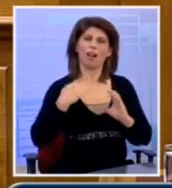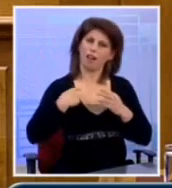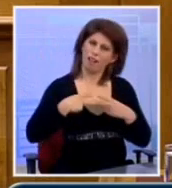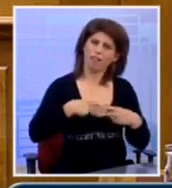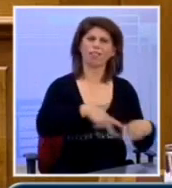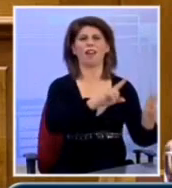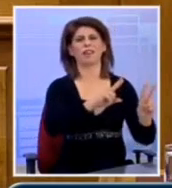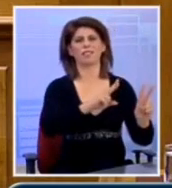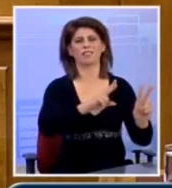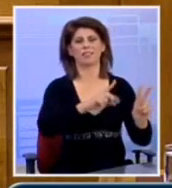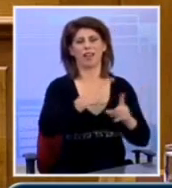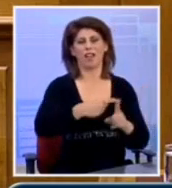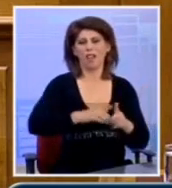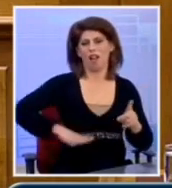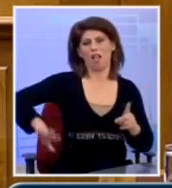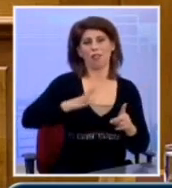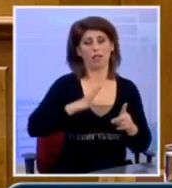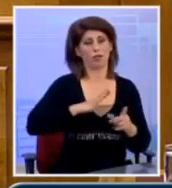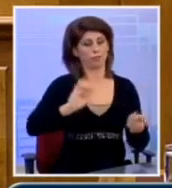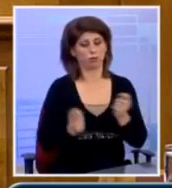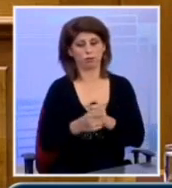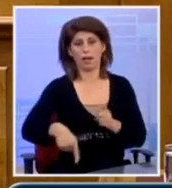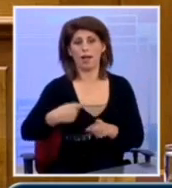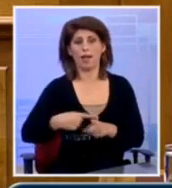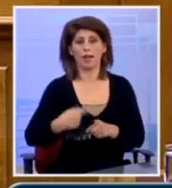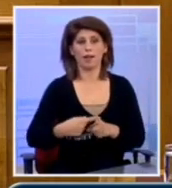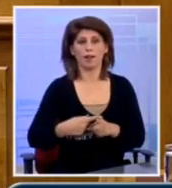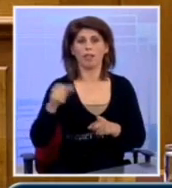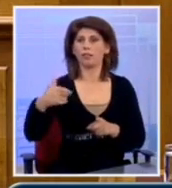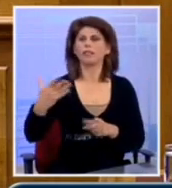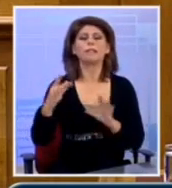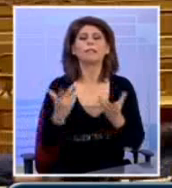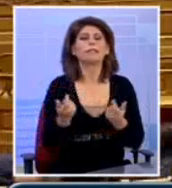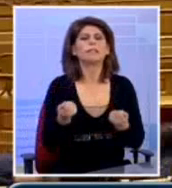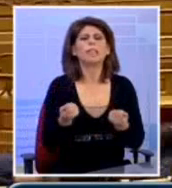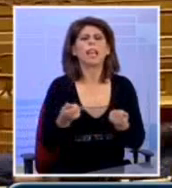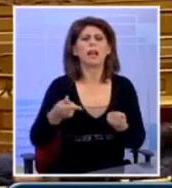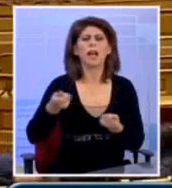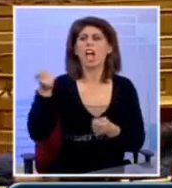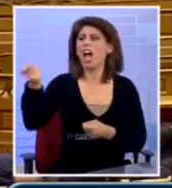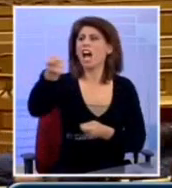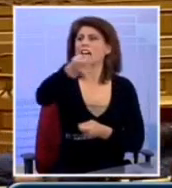και μετατρέποντας δυστυχώς τη χώρα μας σε μία αποικία χρέους.